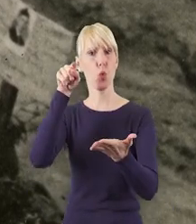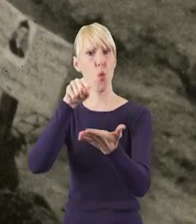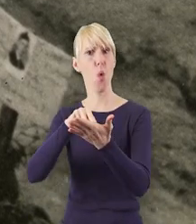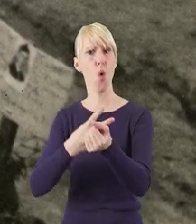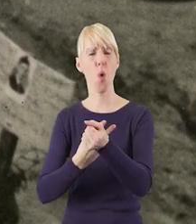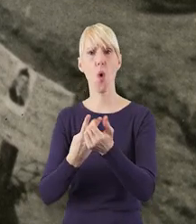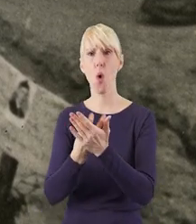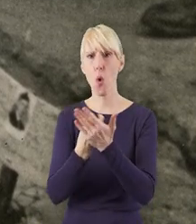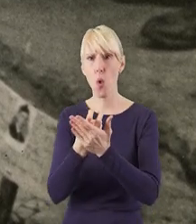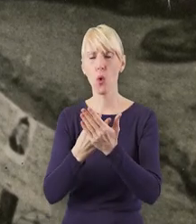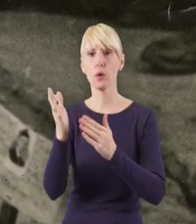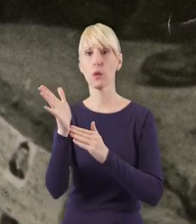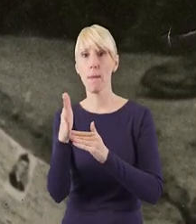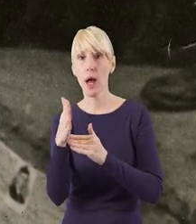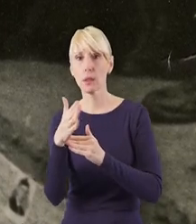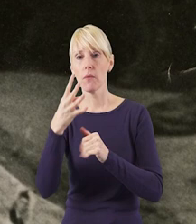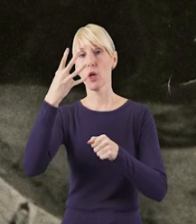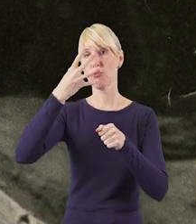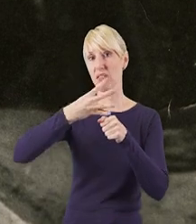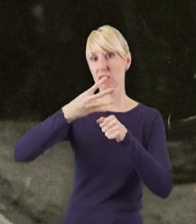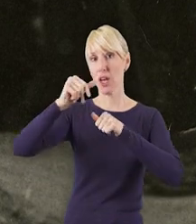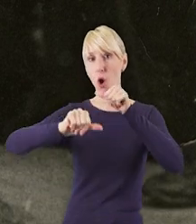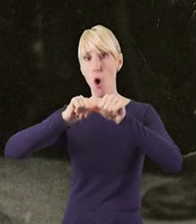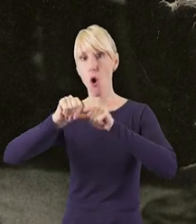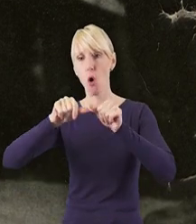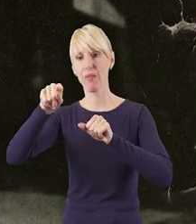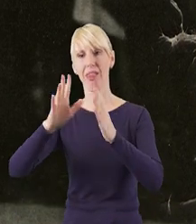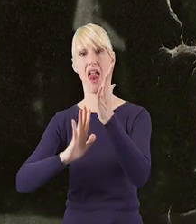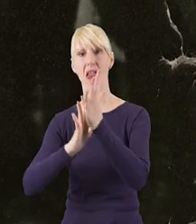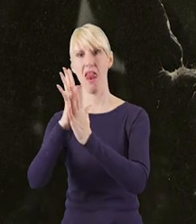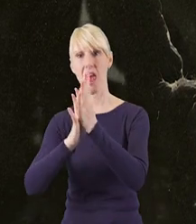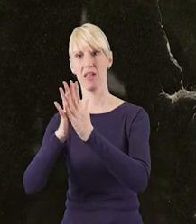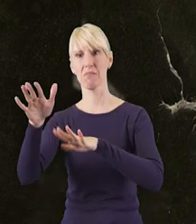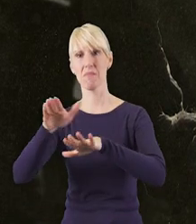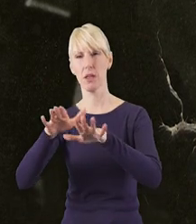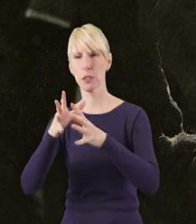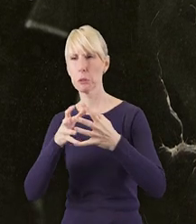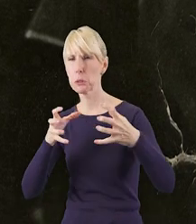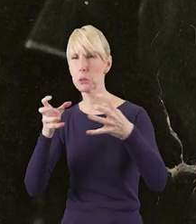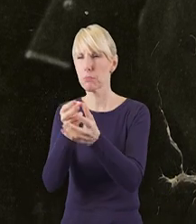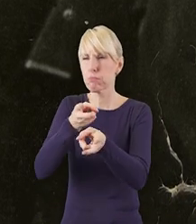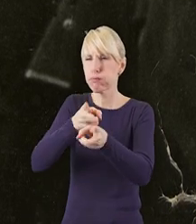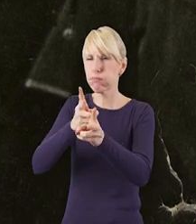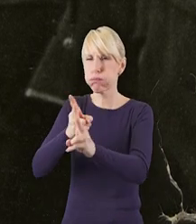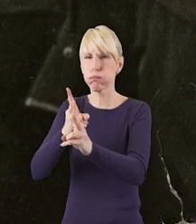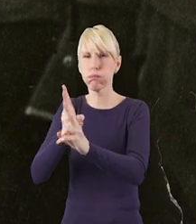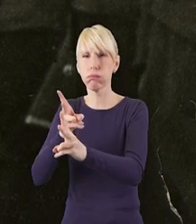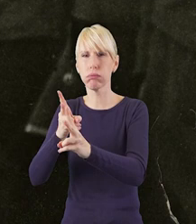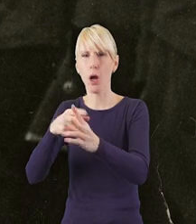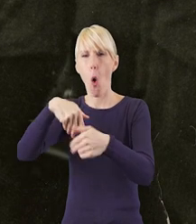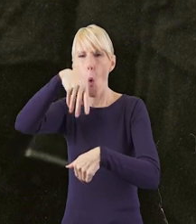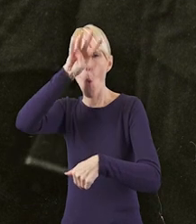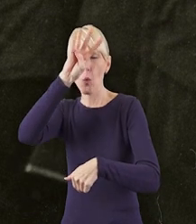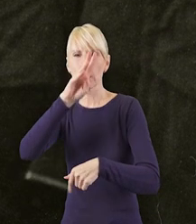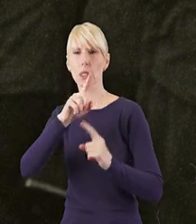lutym i marcu 1940 roku las ten stał się miejscem masowej egzekucji harcerzy